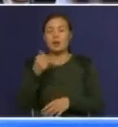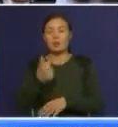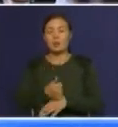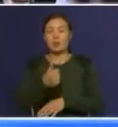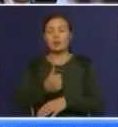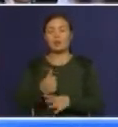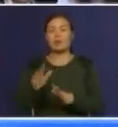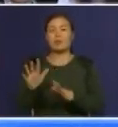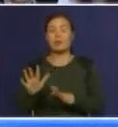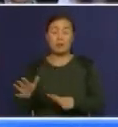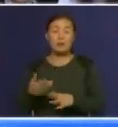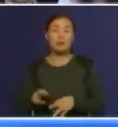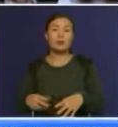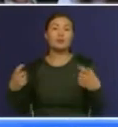ұжымымен